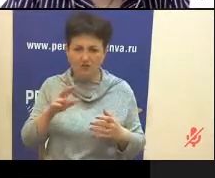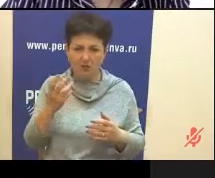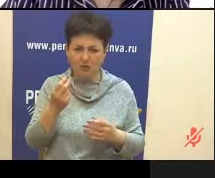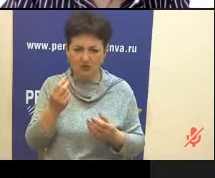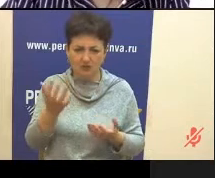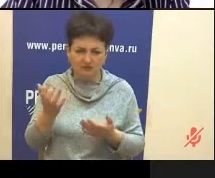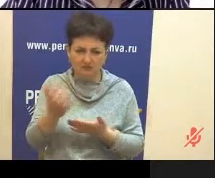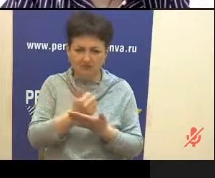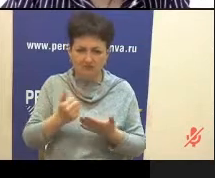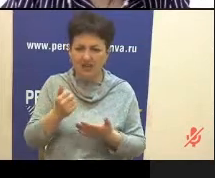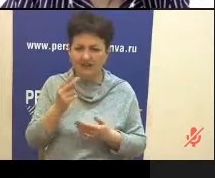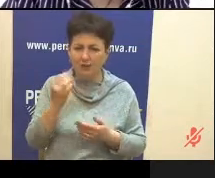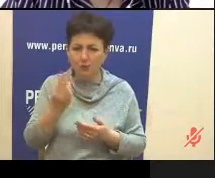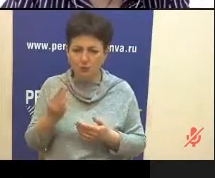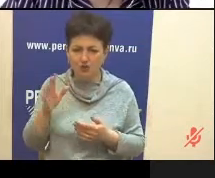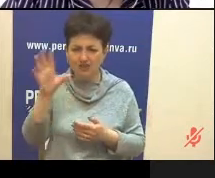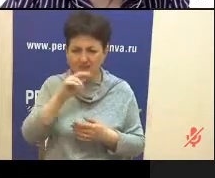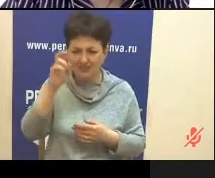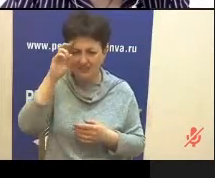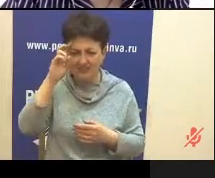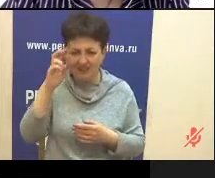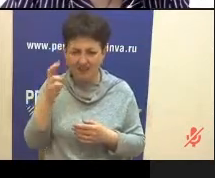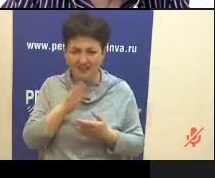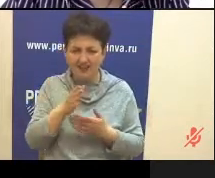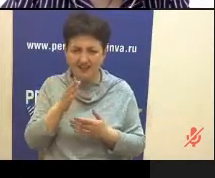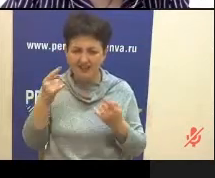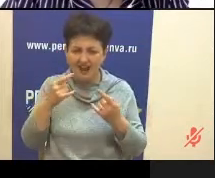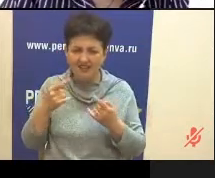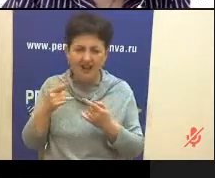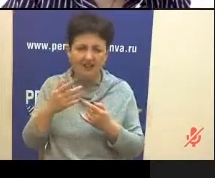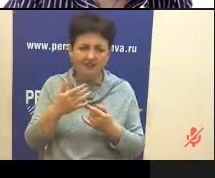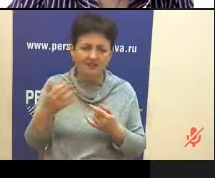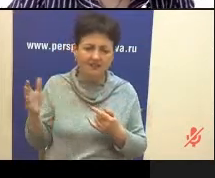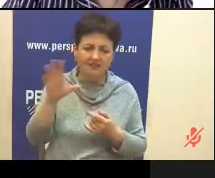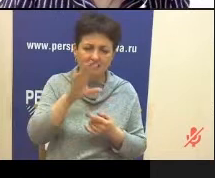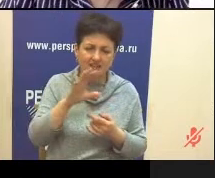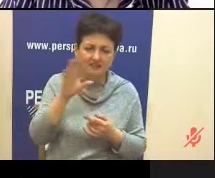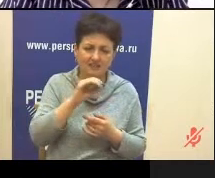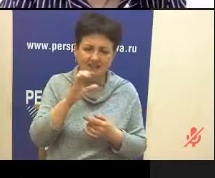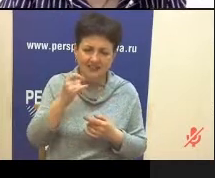бумы и сорвать куш на всех федеральных каналах и федеральных